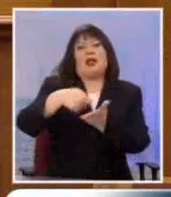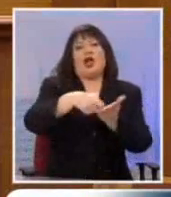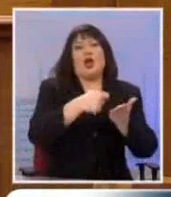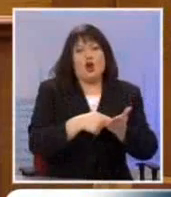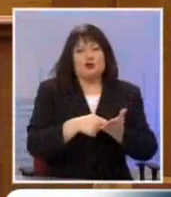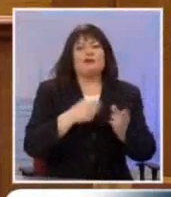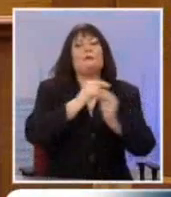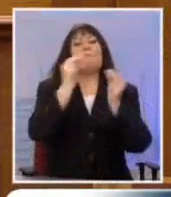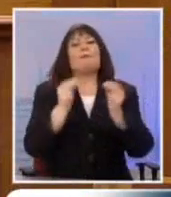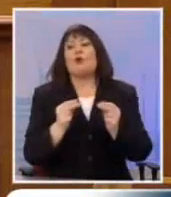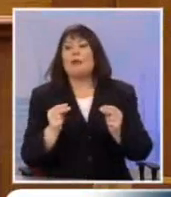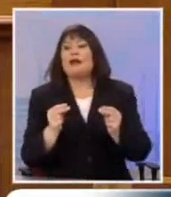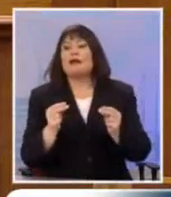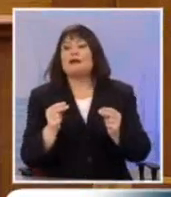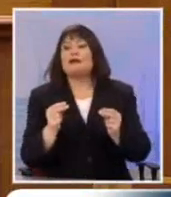άρα